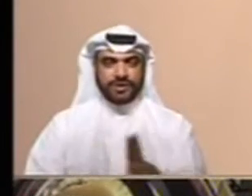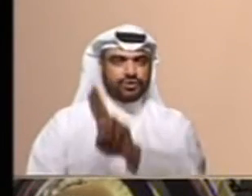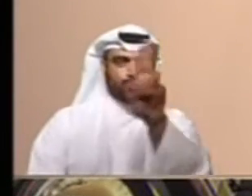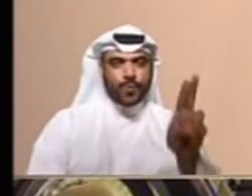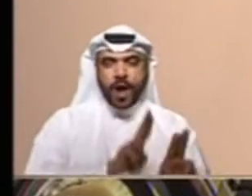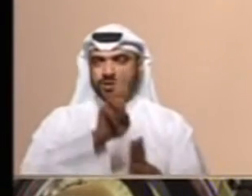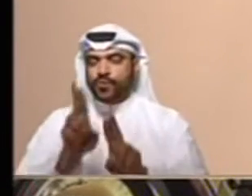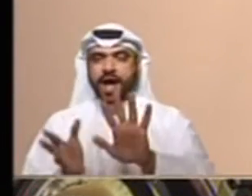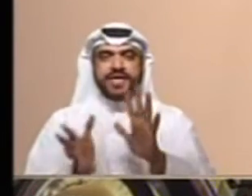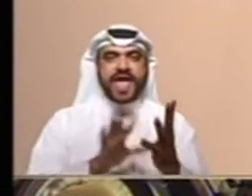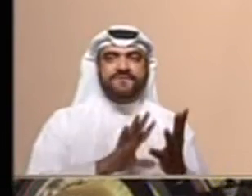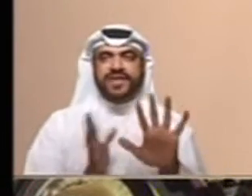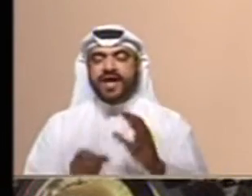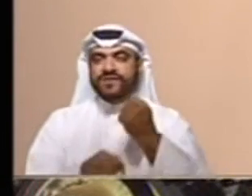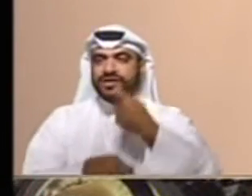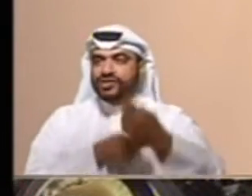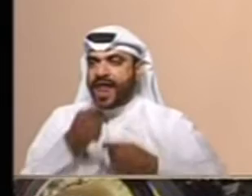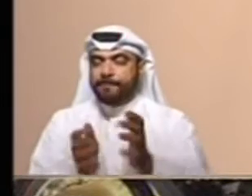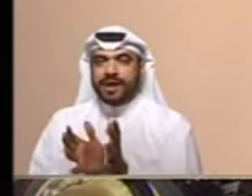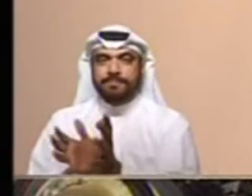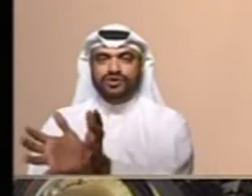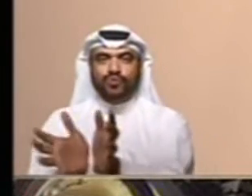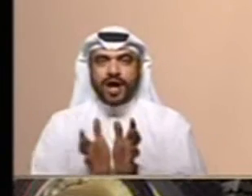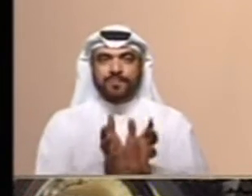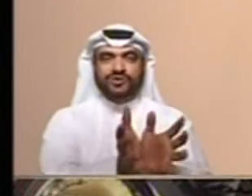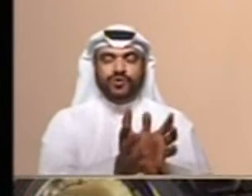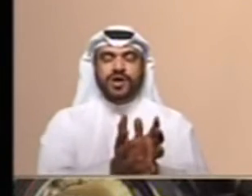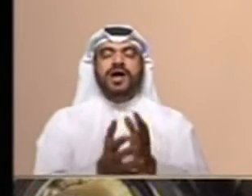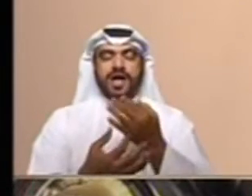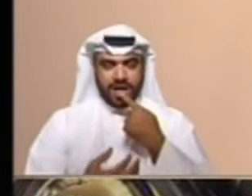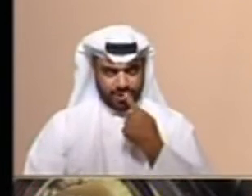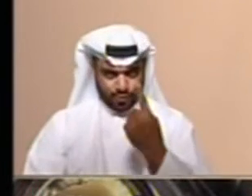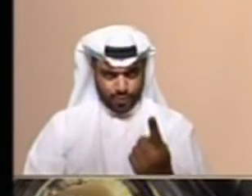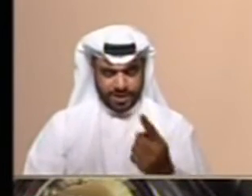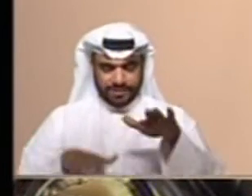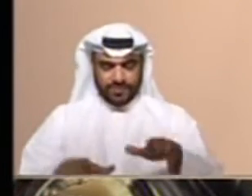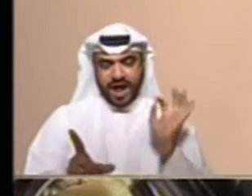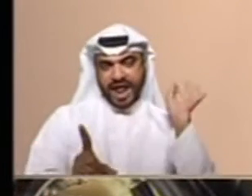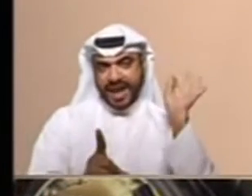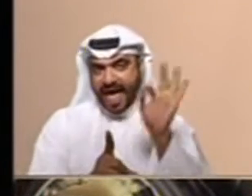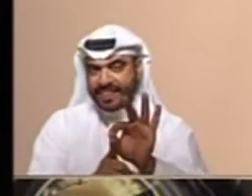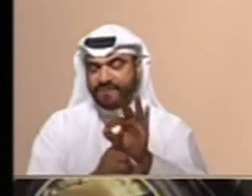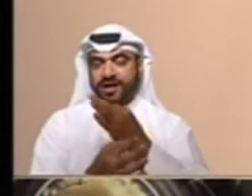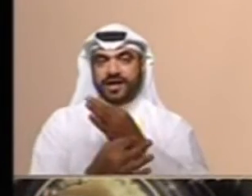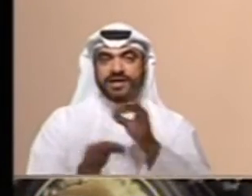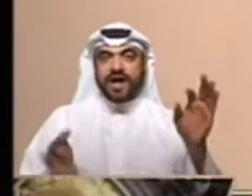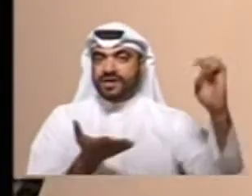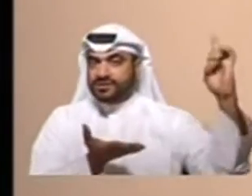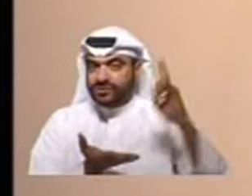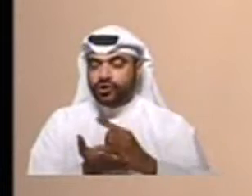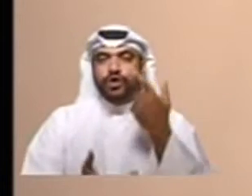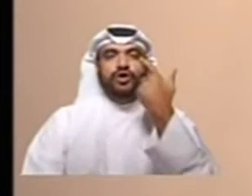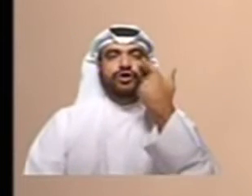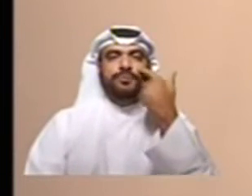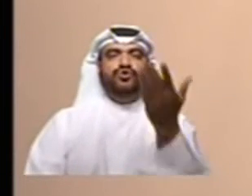بعض الأمور وتوزيع الأدوار، ولكن بشكل عام الهدف الأساسي من هذه الزيارة هو تسليط الضوء